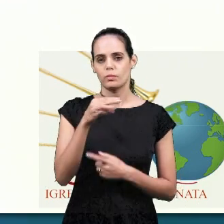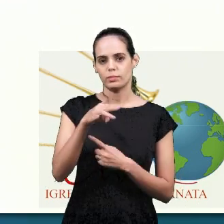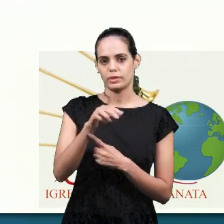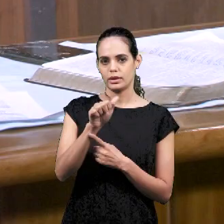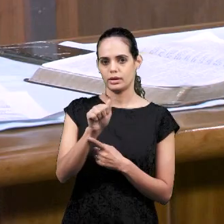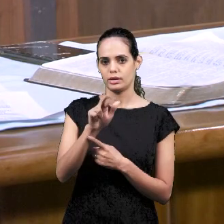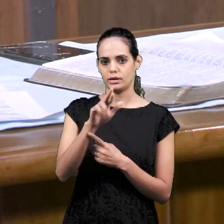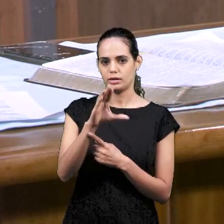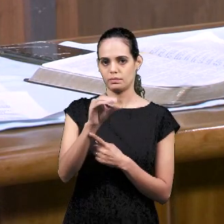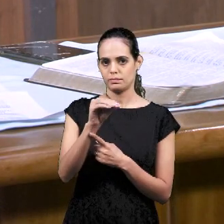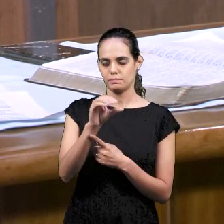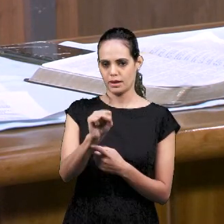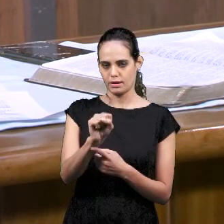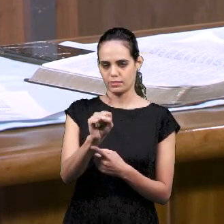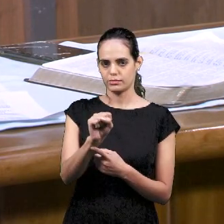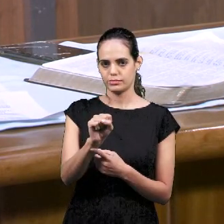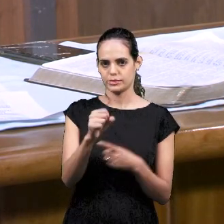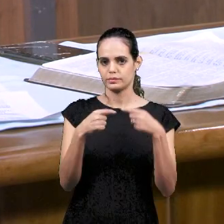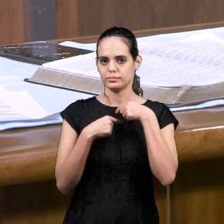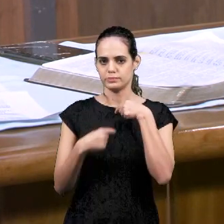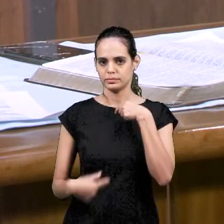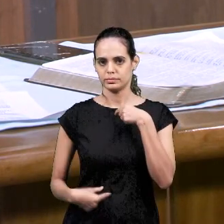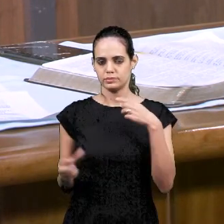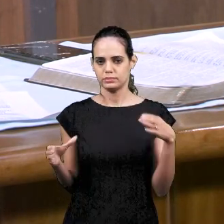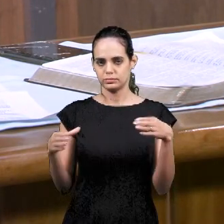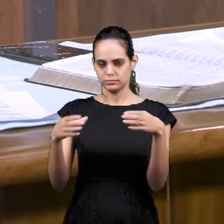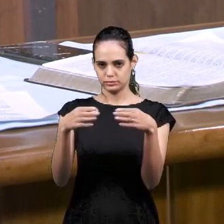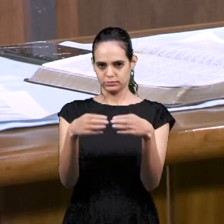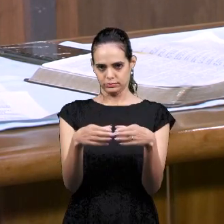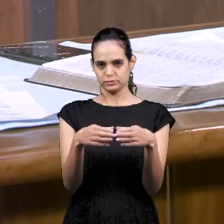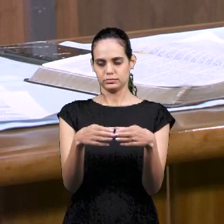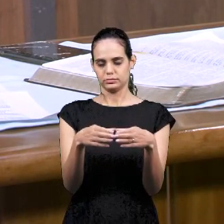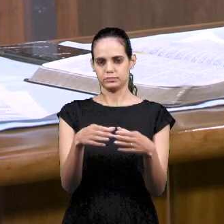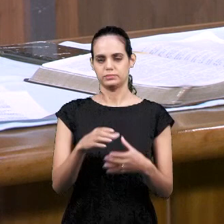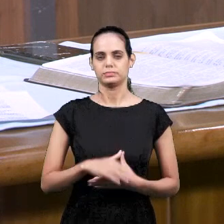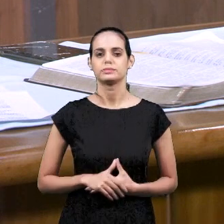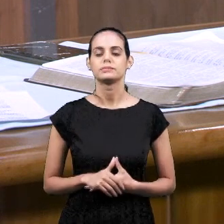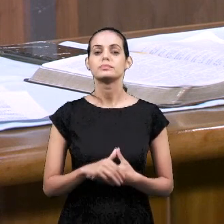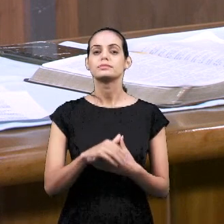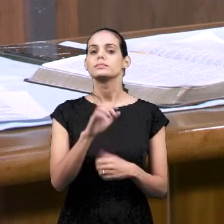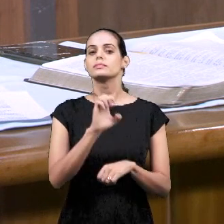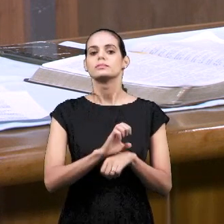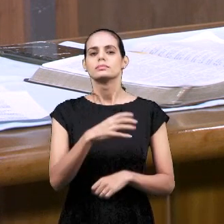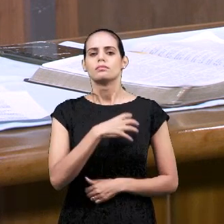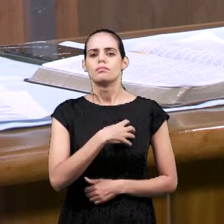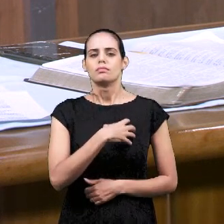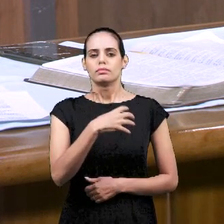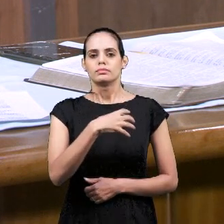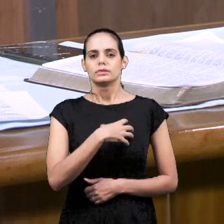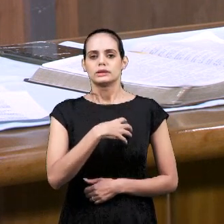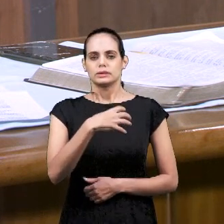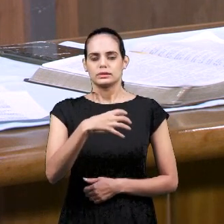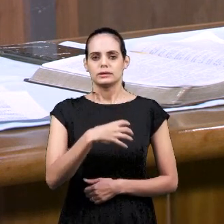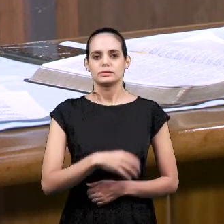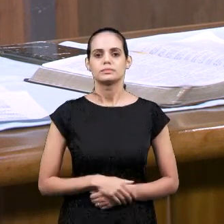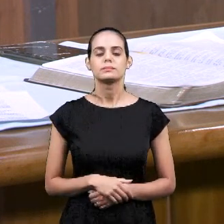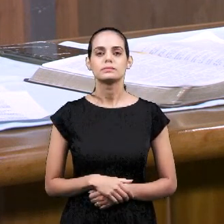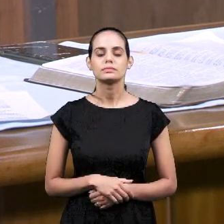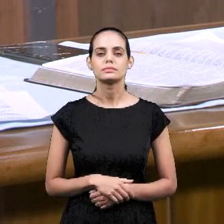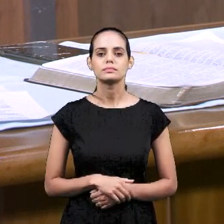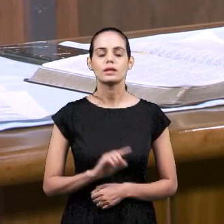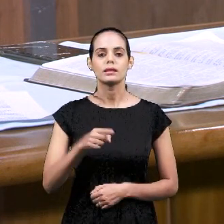vais m'adresser tout d'abord à notre frère Marc, du groupe d'ouvriers et diacres de l'église